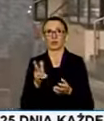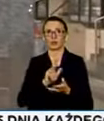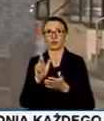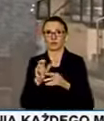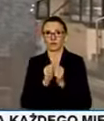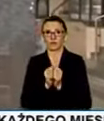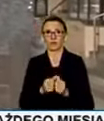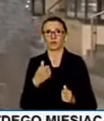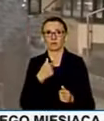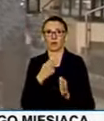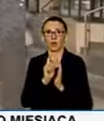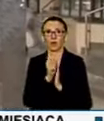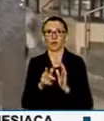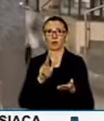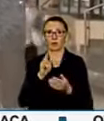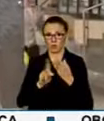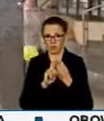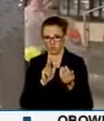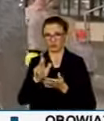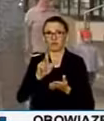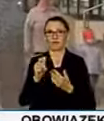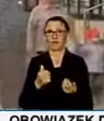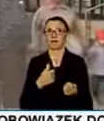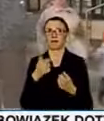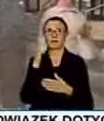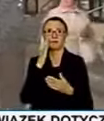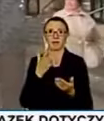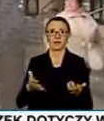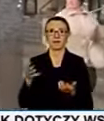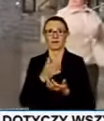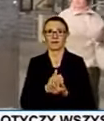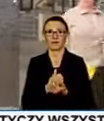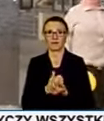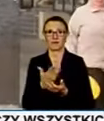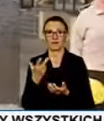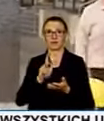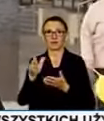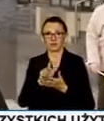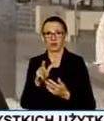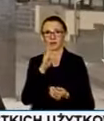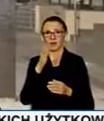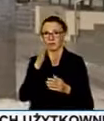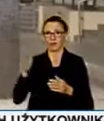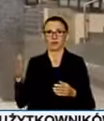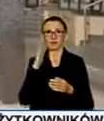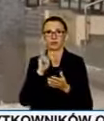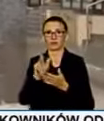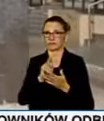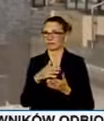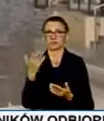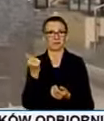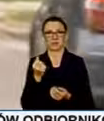września. Chodziłem do szkoły numer 13. Mieszkam 13 klatka, mieszkania 13, także bardzo